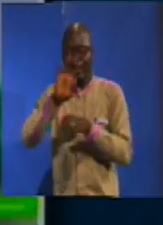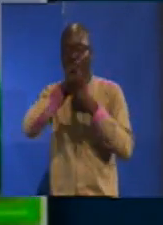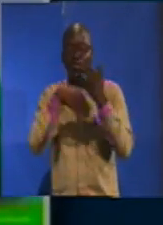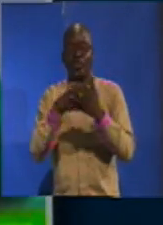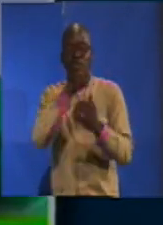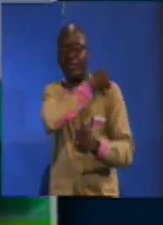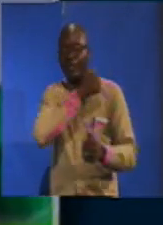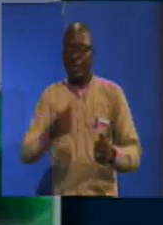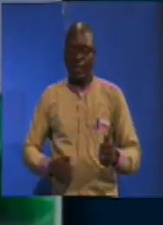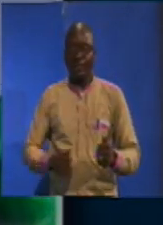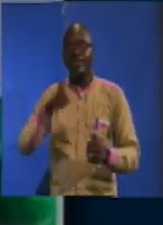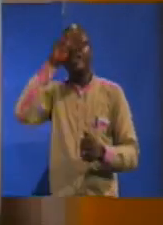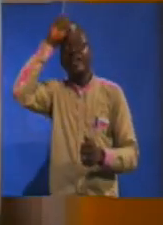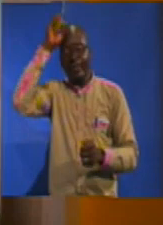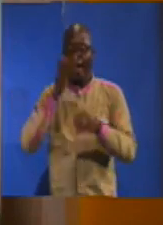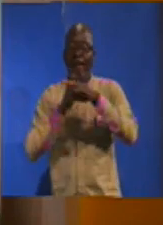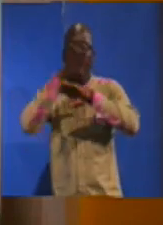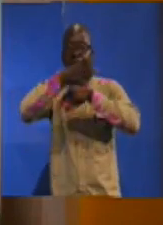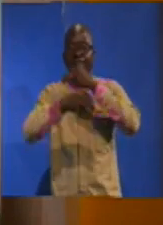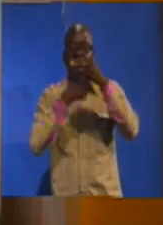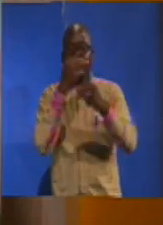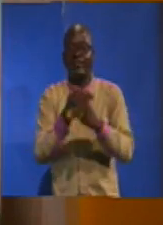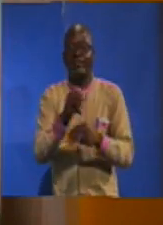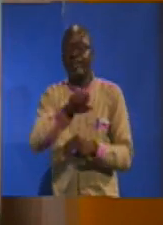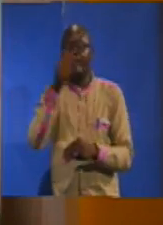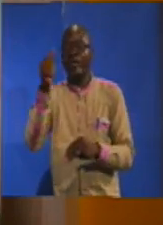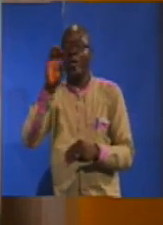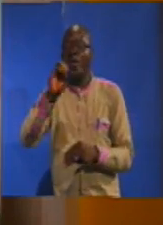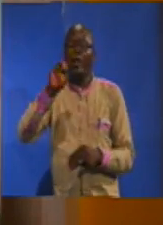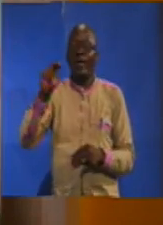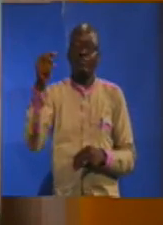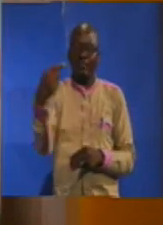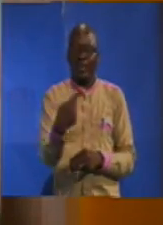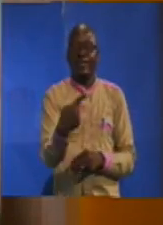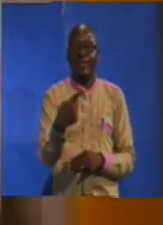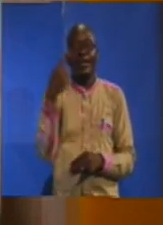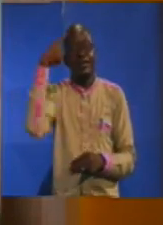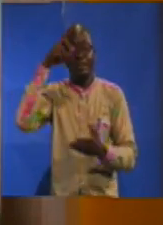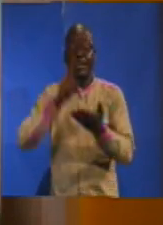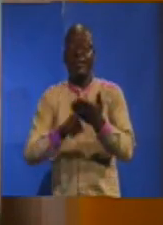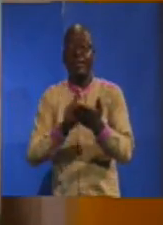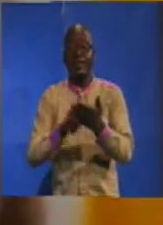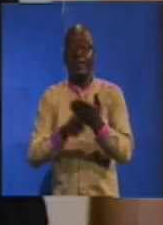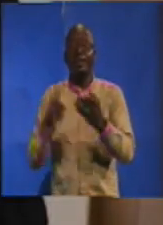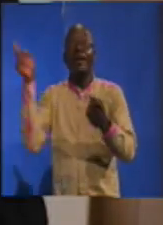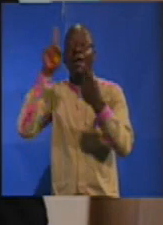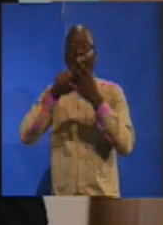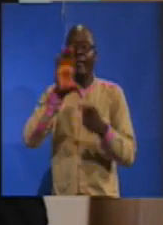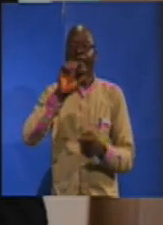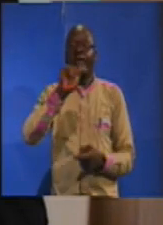ambassades égyptiennes à travers le monde. D'une autre manière, l'ONG Human Rights Watch a été très critique envers le Caire.